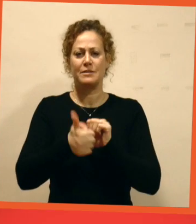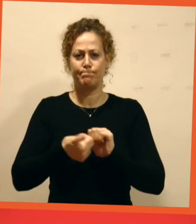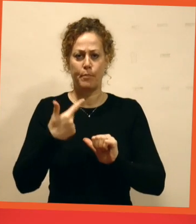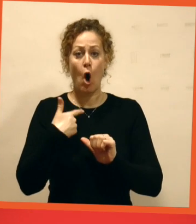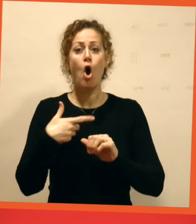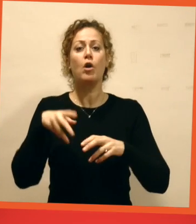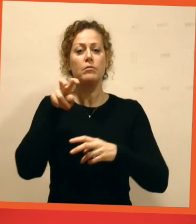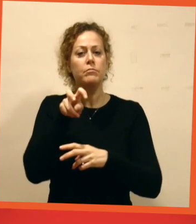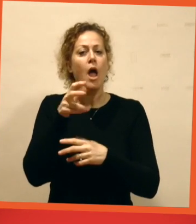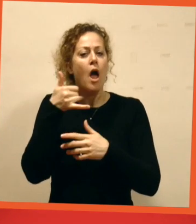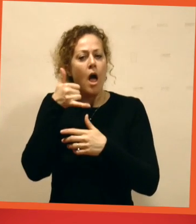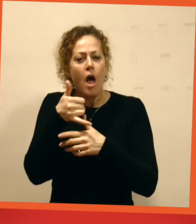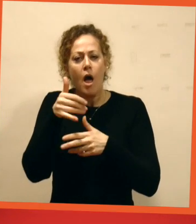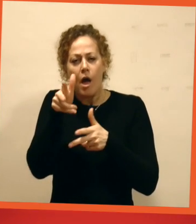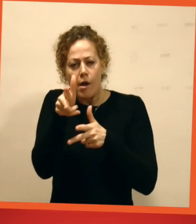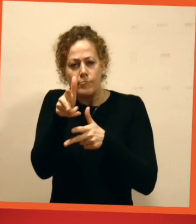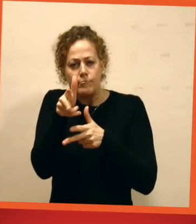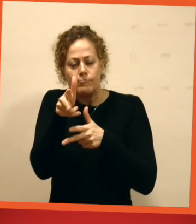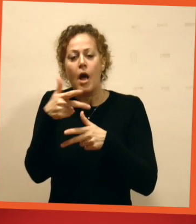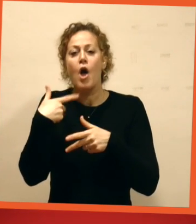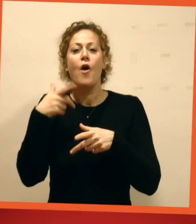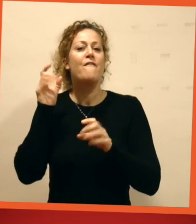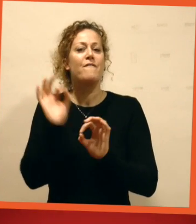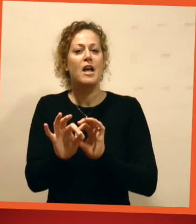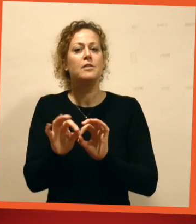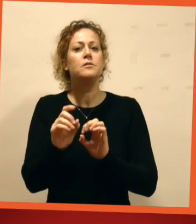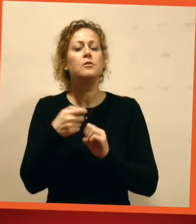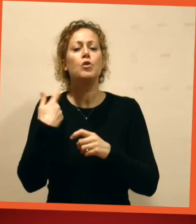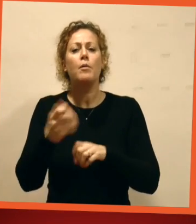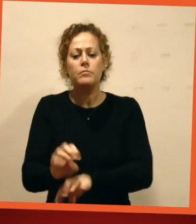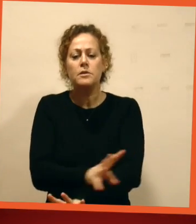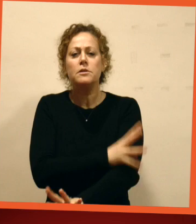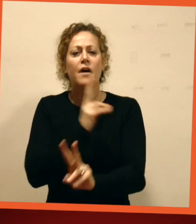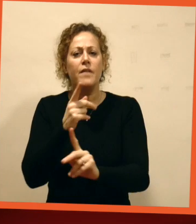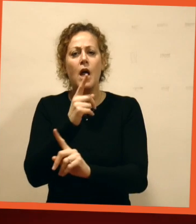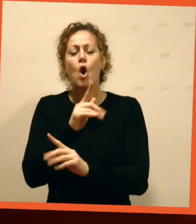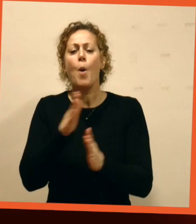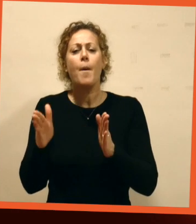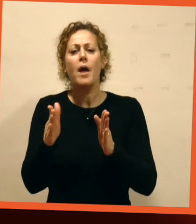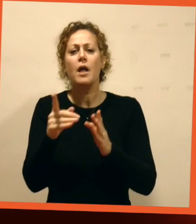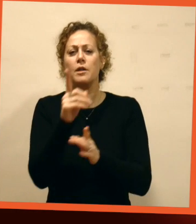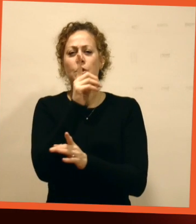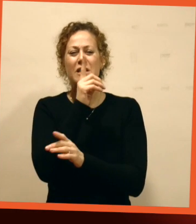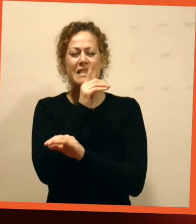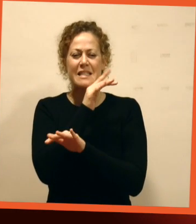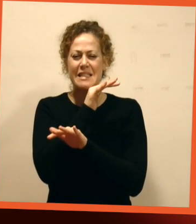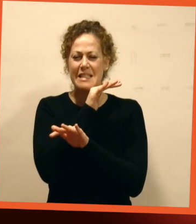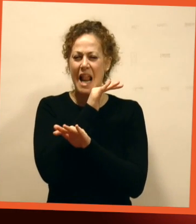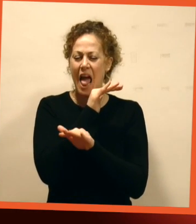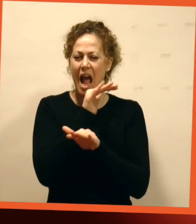ancora adesso, è stato che a un certo punto c'era un silenzio assordante, la gente